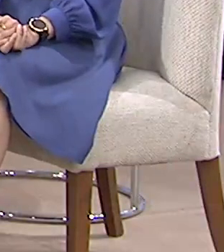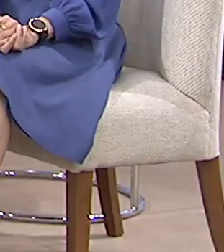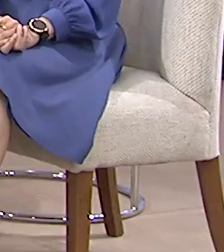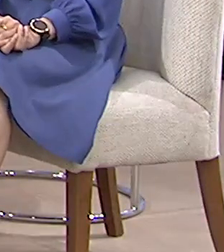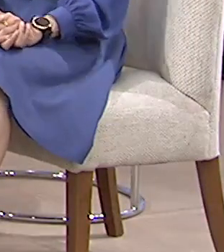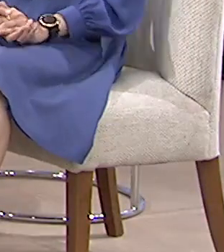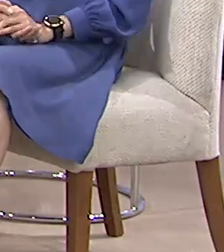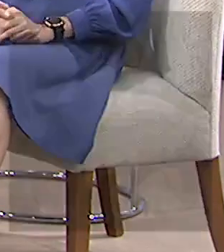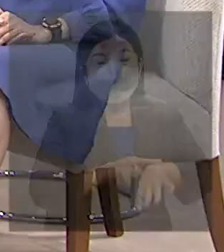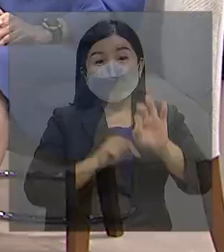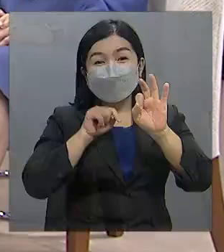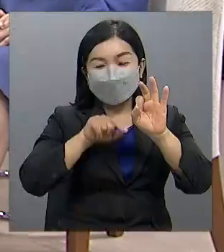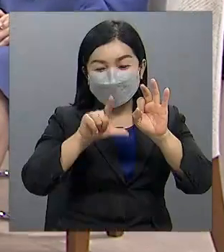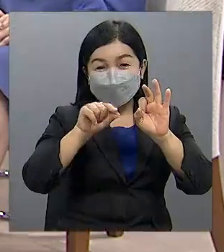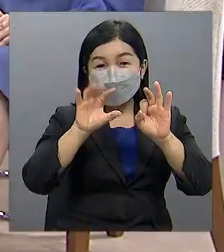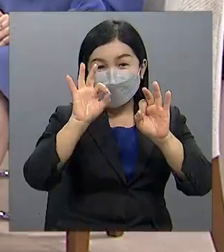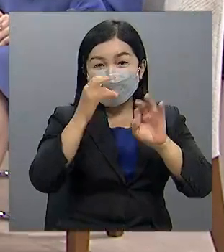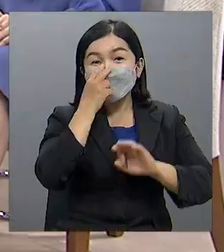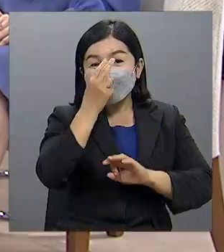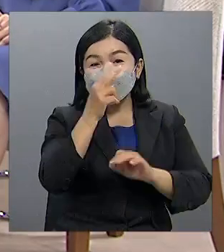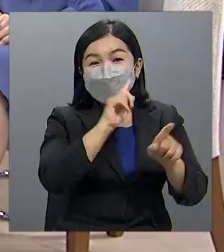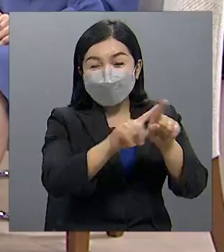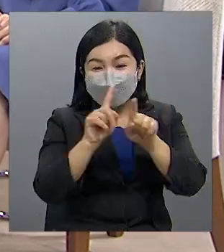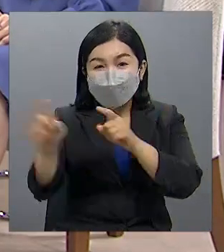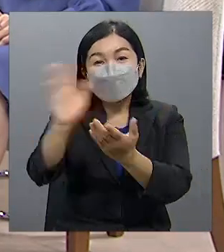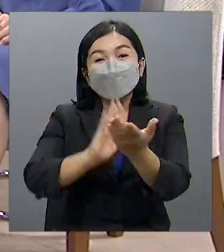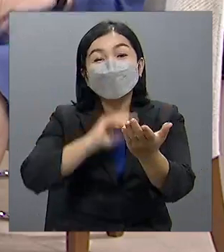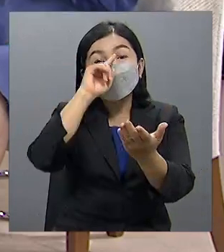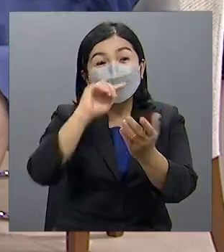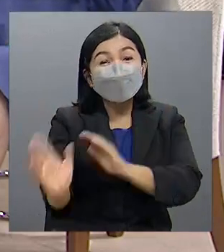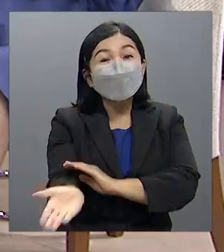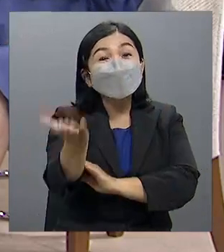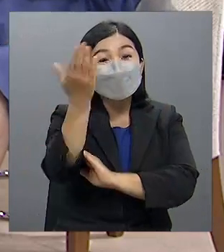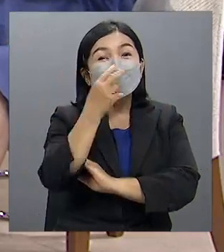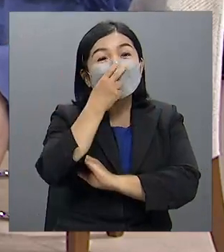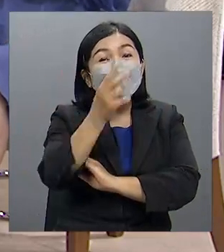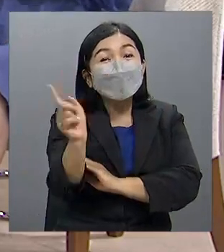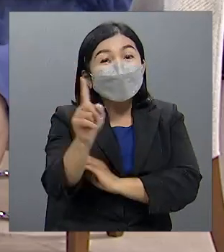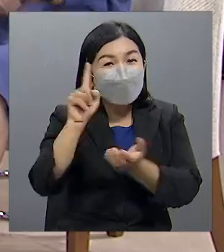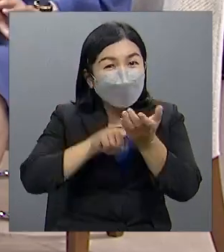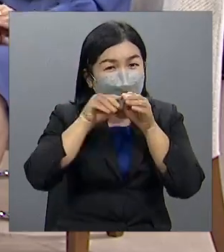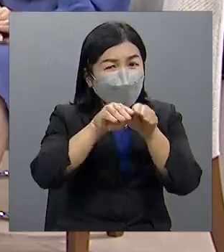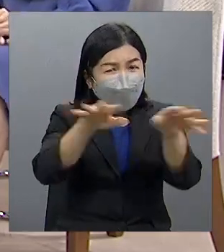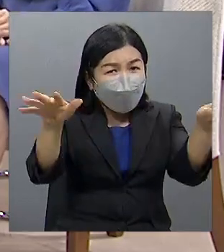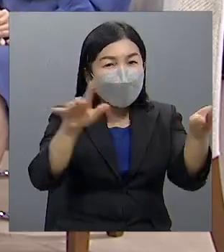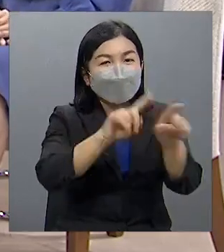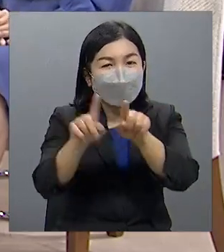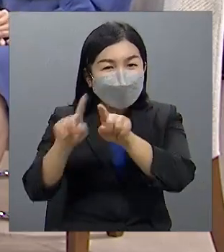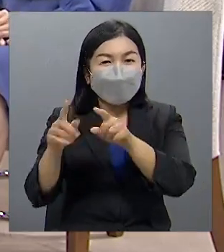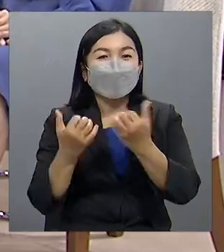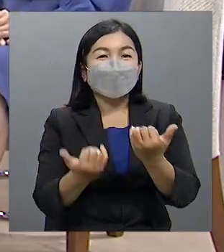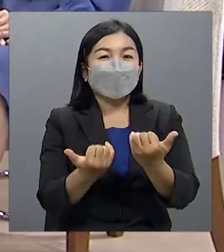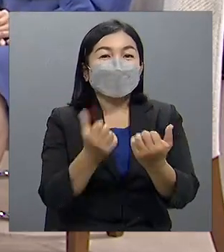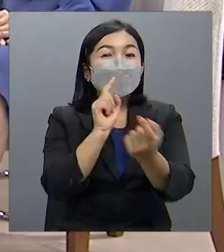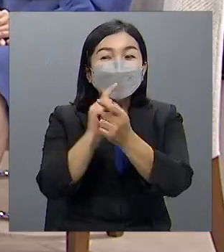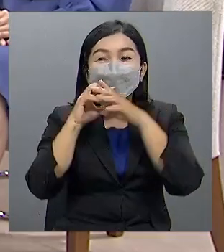9:29 นะครับคุณผู้ชมอยู่กันต่อในช่วงสีสันวาไรตี้เช้าวันนี้คุณผู้ชมเปิดเจอเราทั้ง3คนฝากกดไลค์กดแชร์ส่งต่อสีสันส่งต่อรอยยิ้มให้คุณผู้ชมผ่านทา